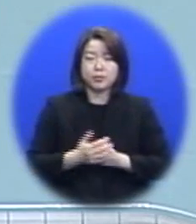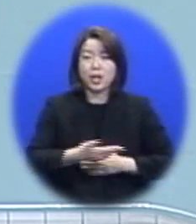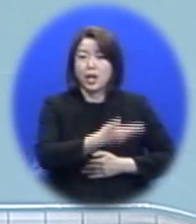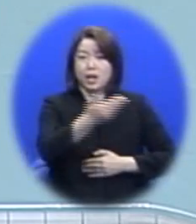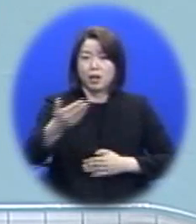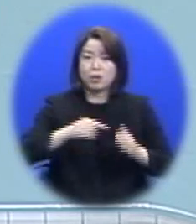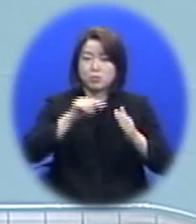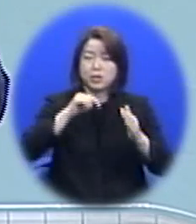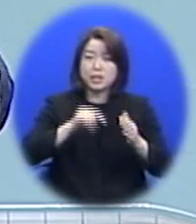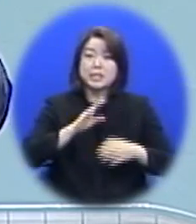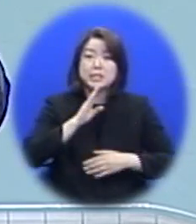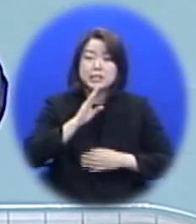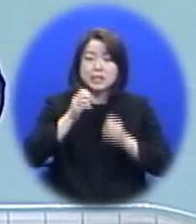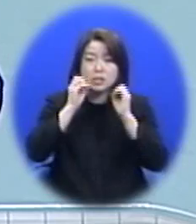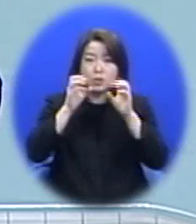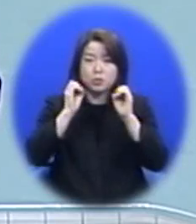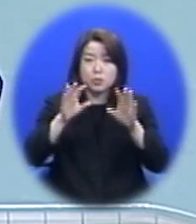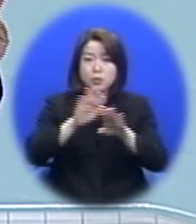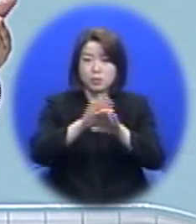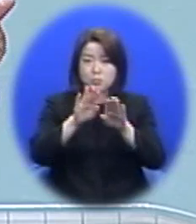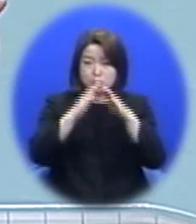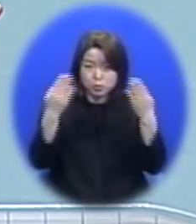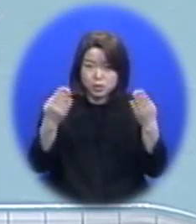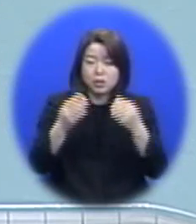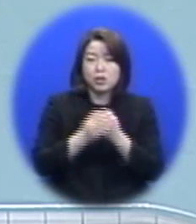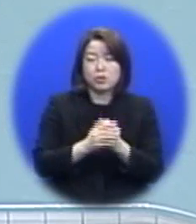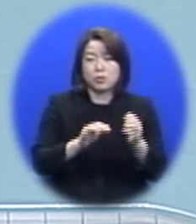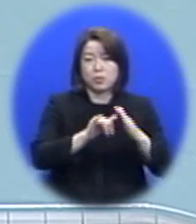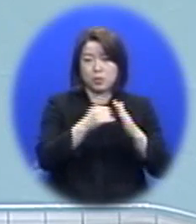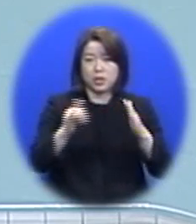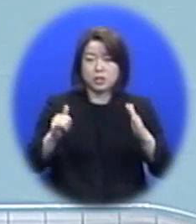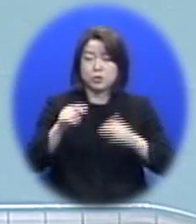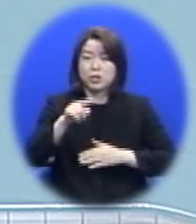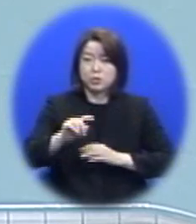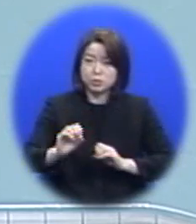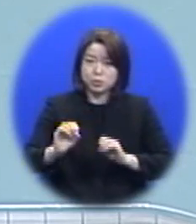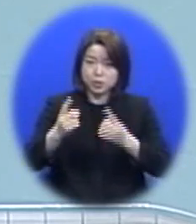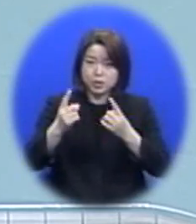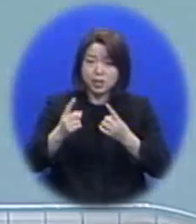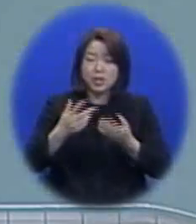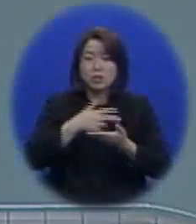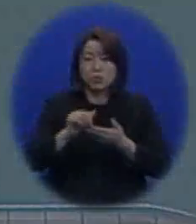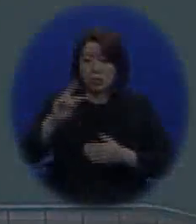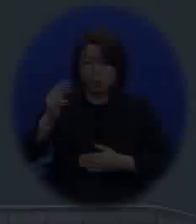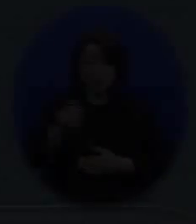여러분 안에 진짜 전도의 문이 열리고 그리고 가족들이 그로 인해 주께로 돌아오게 되기를 축복합니다.